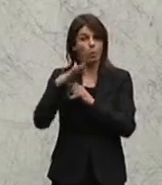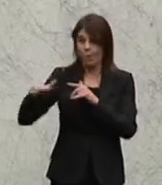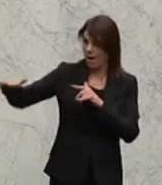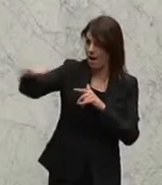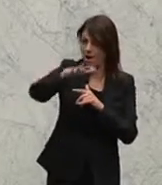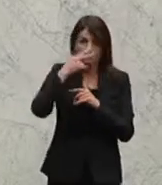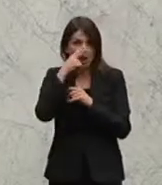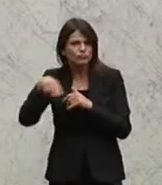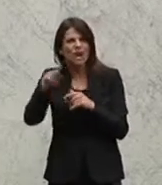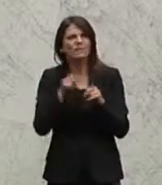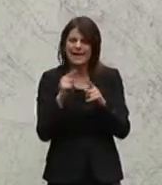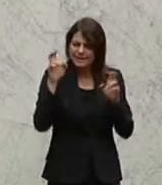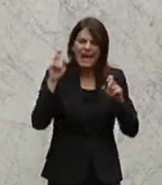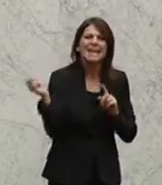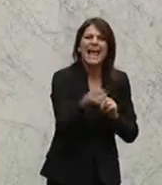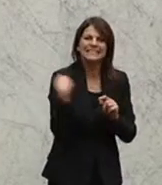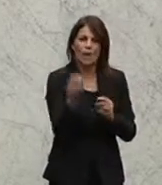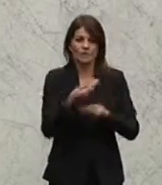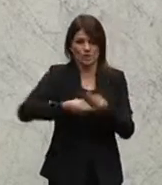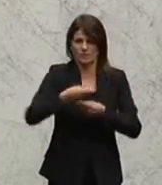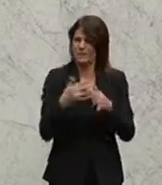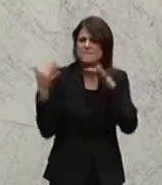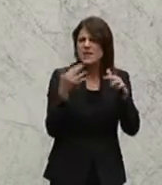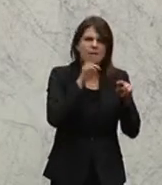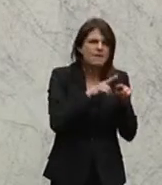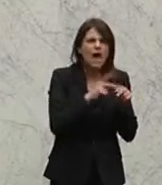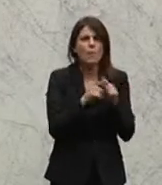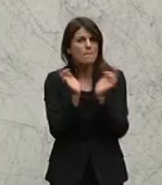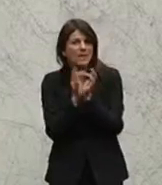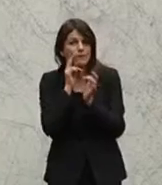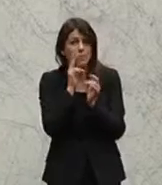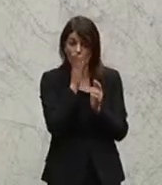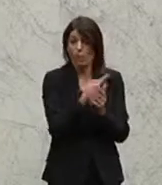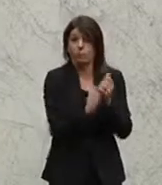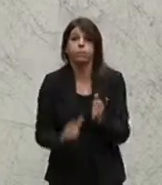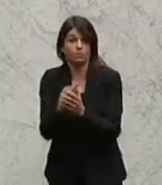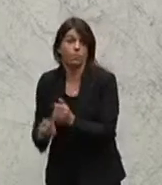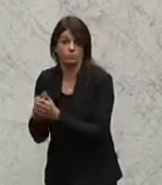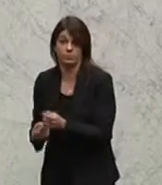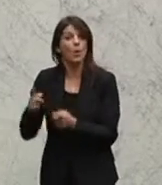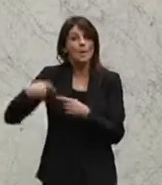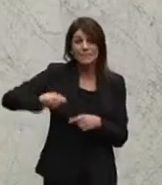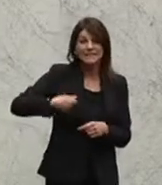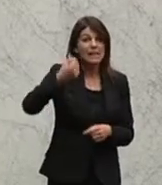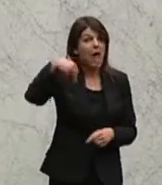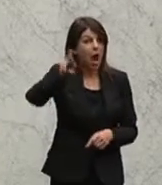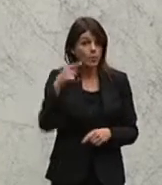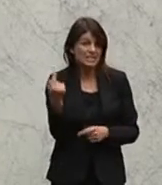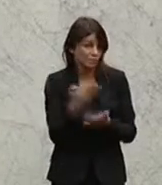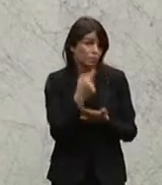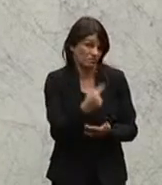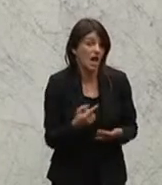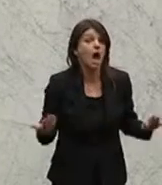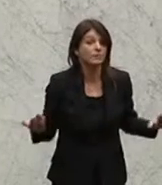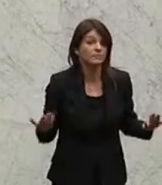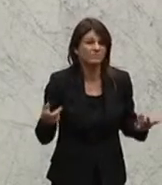heißt. Diese vielen kleinen KMUs und Mittelbetriebe, die wir verlieren, und Präsident Auer hat es am Bund gebracht. Er